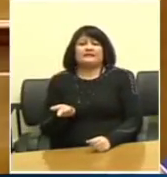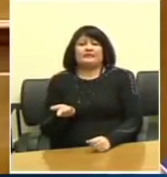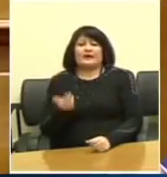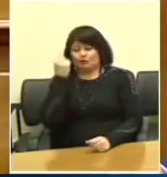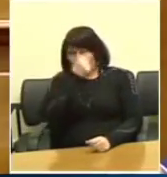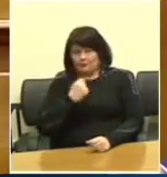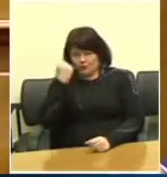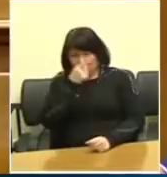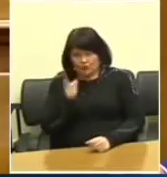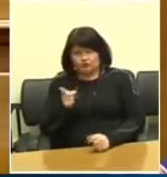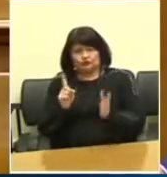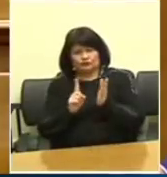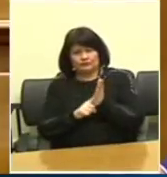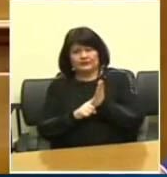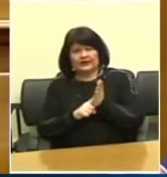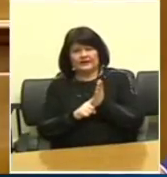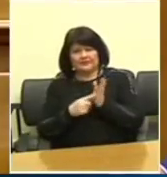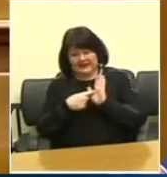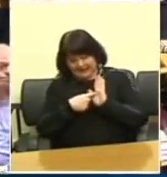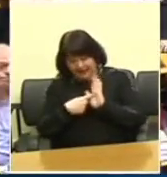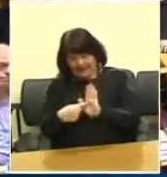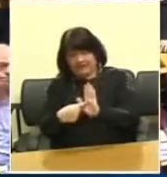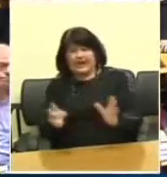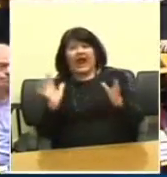πρέπει να εκφράζεται η ενότητα του έθνους.